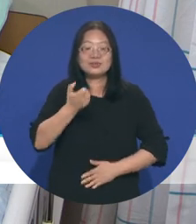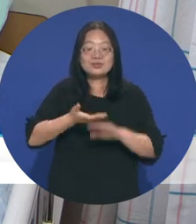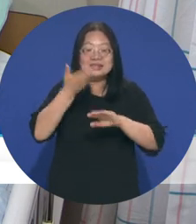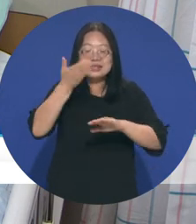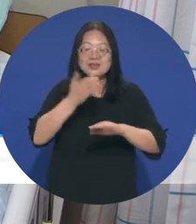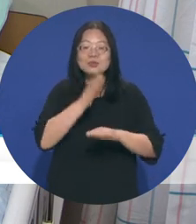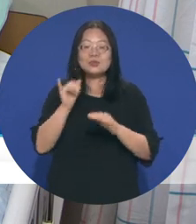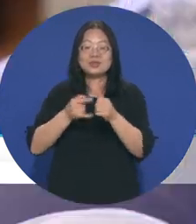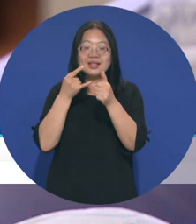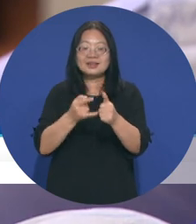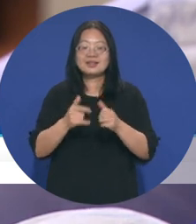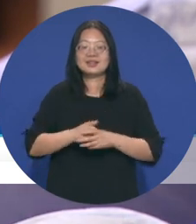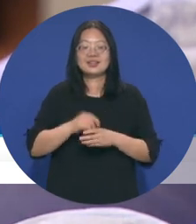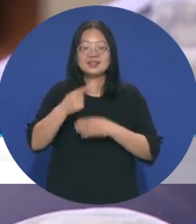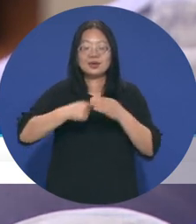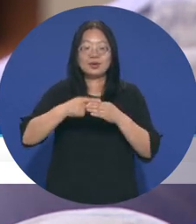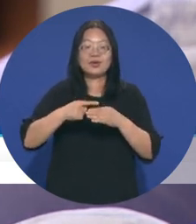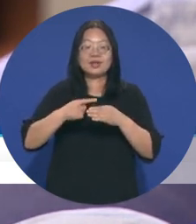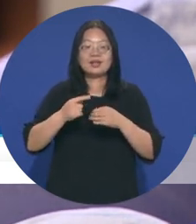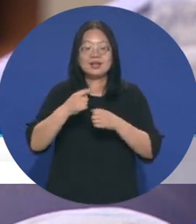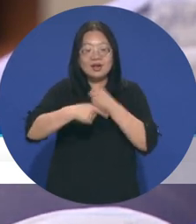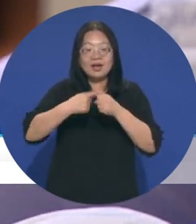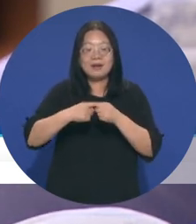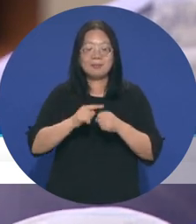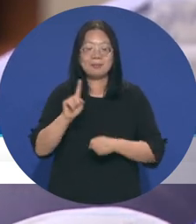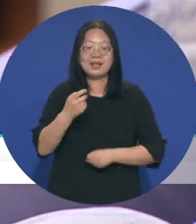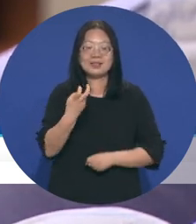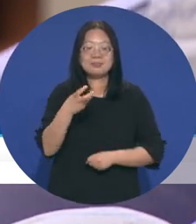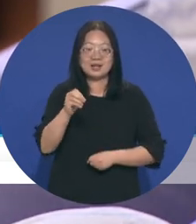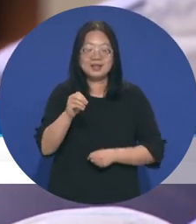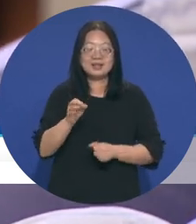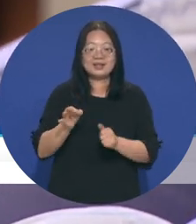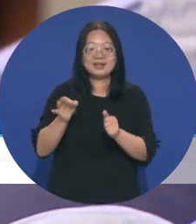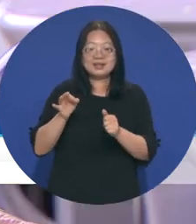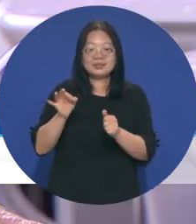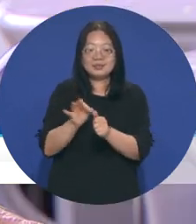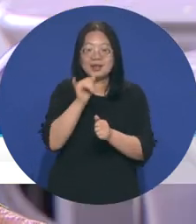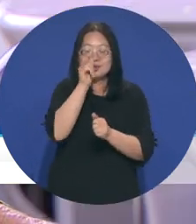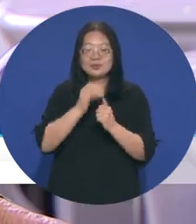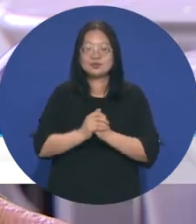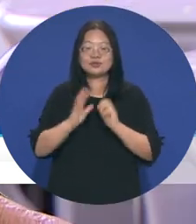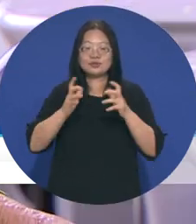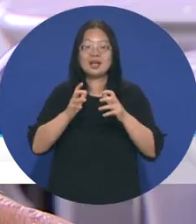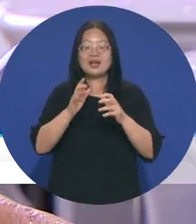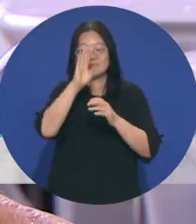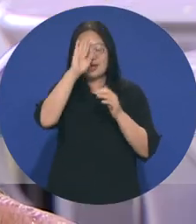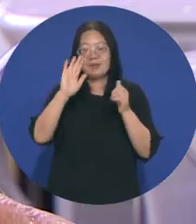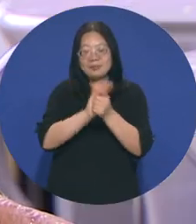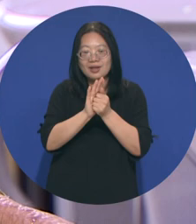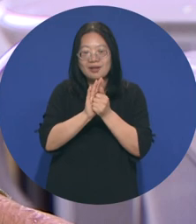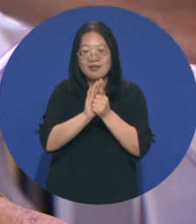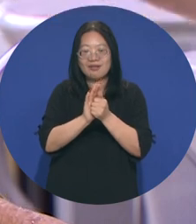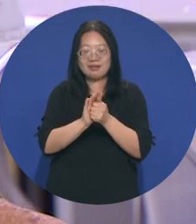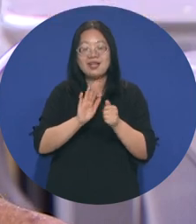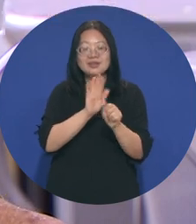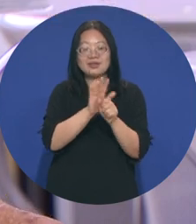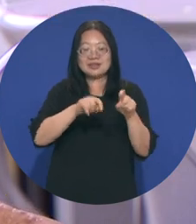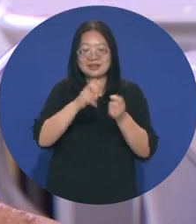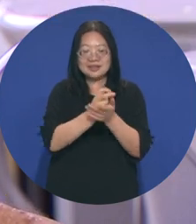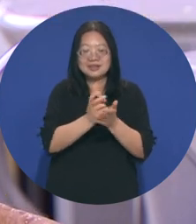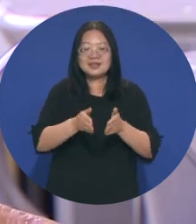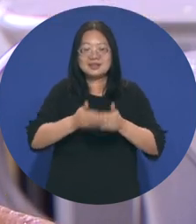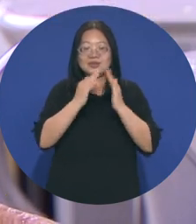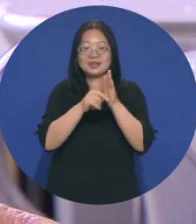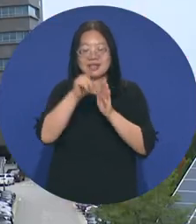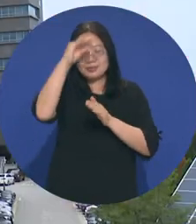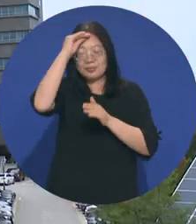이상 노인을 대상으로 연간 최대 120만 원의 간병비를 지원할 계획으로 국가 간병 지원 체계 마련을 촉구하기 위한 시범